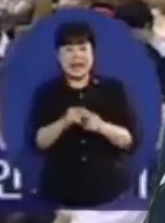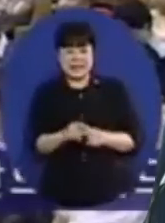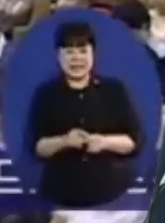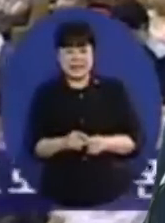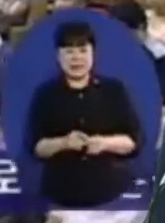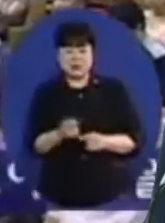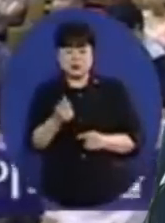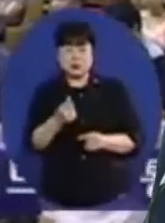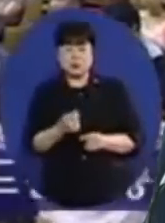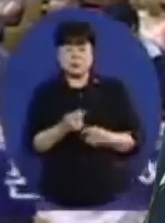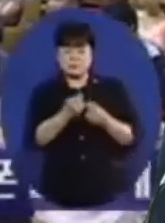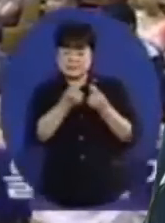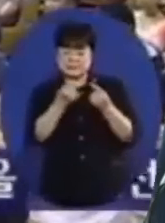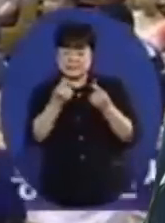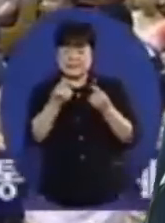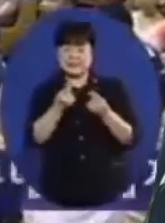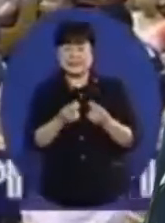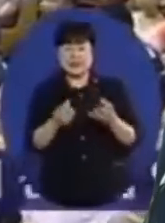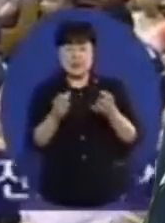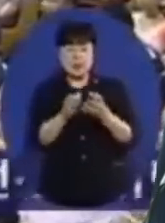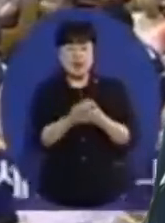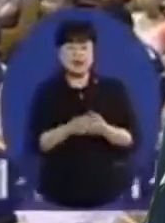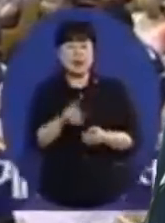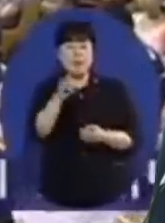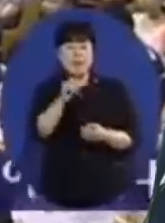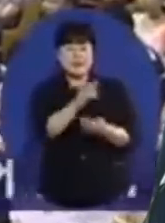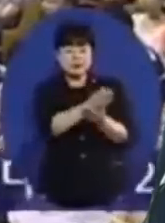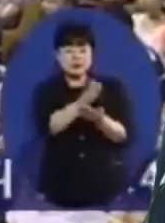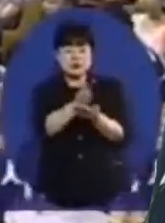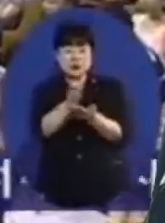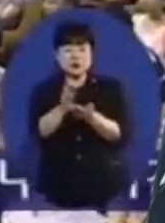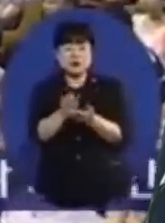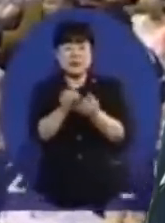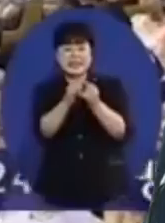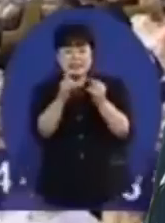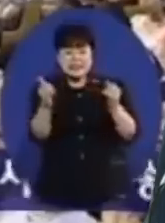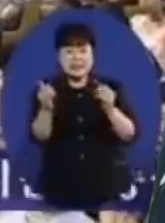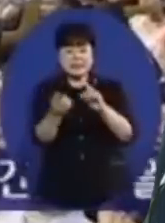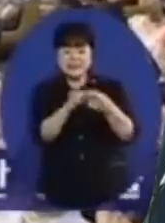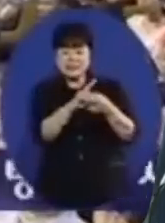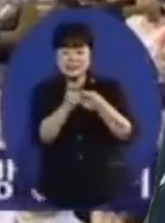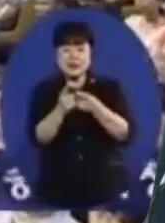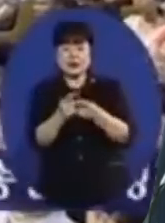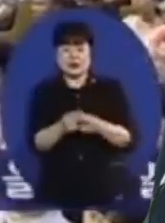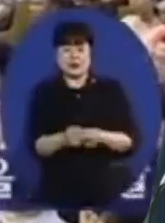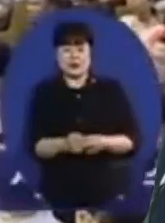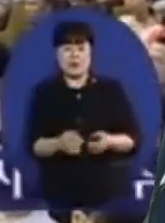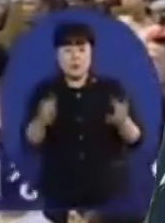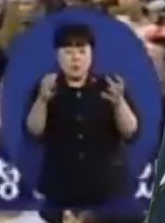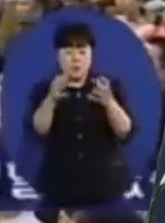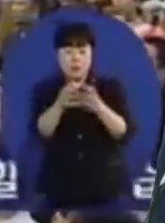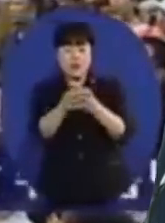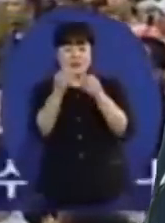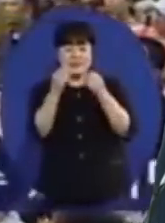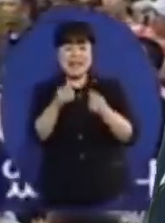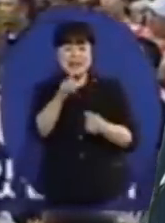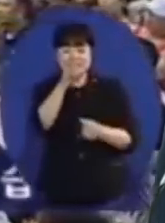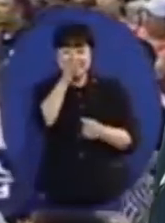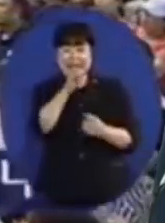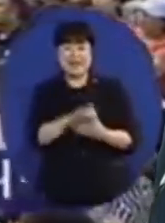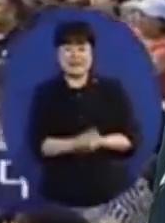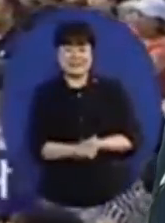비슷한 사람들끼리 구분하여 일만여중을 종족들이 서로 때를 지어서 살고 있습니다